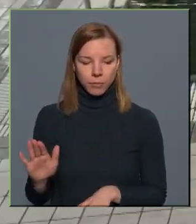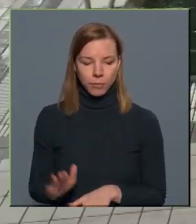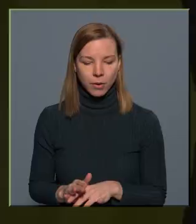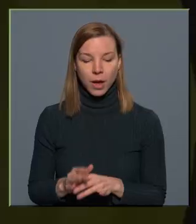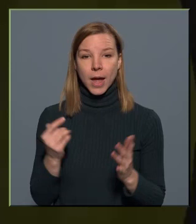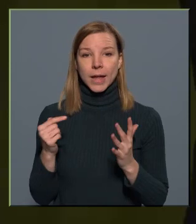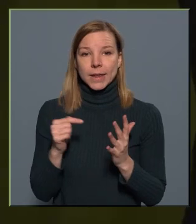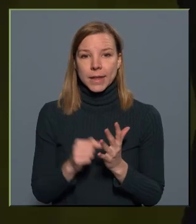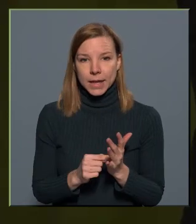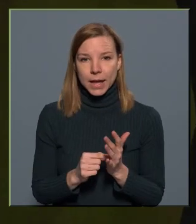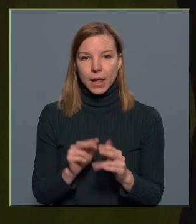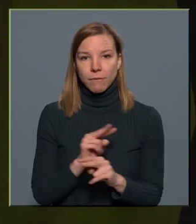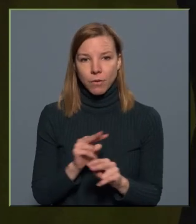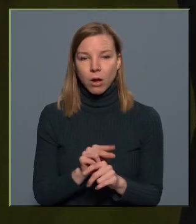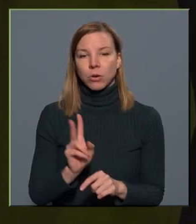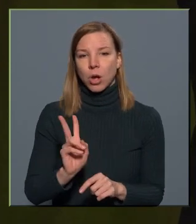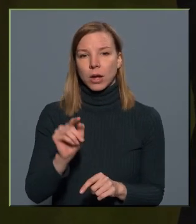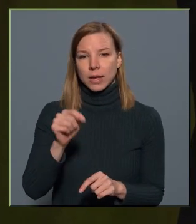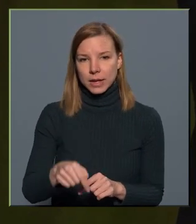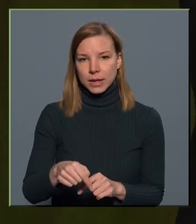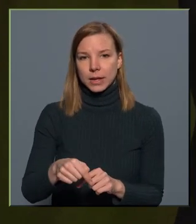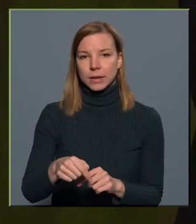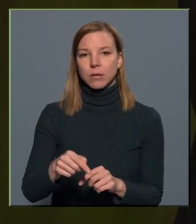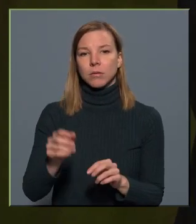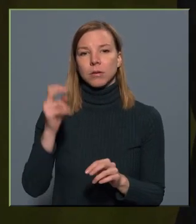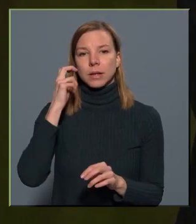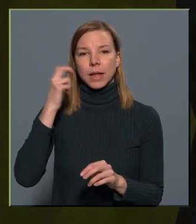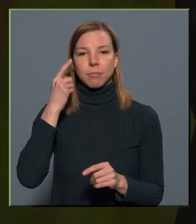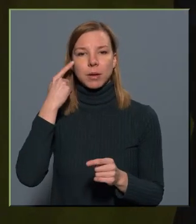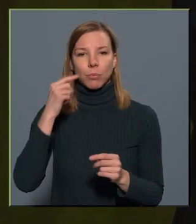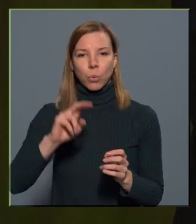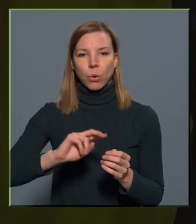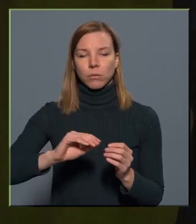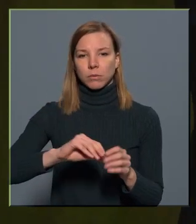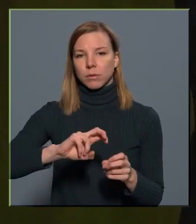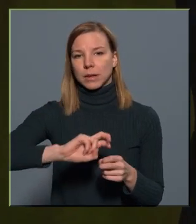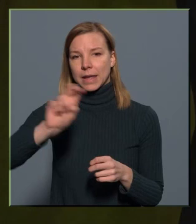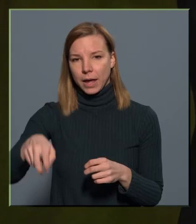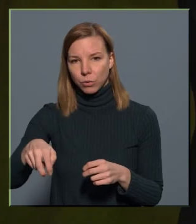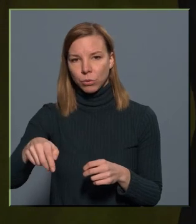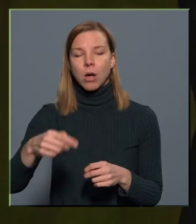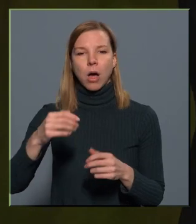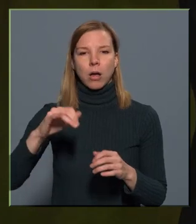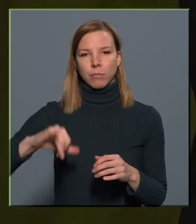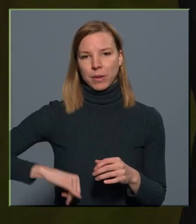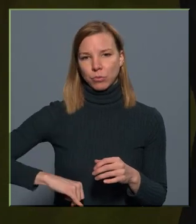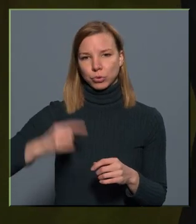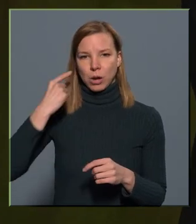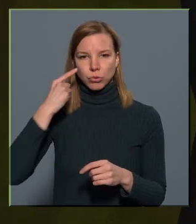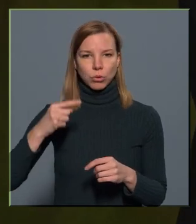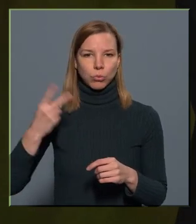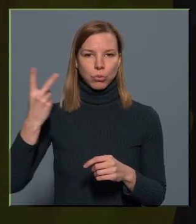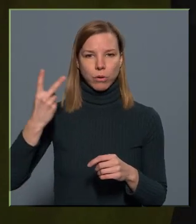célul tűztük ki azt, hogy aki kikerül az intézményből, az biztonságosan tudjon a vízben közlekedni,